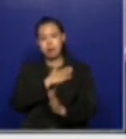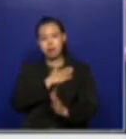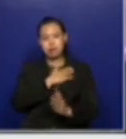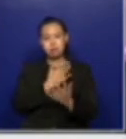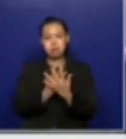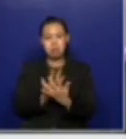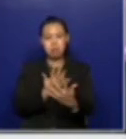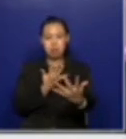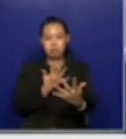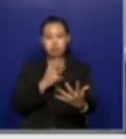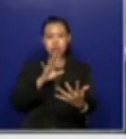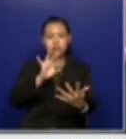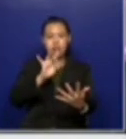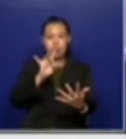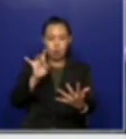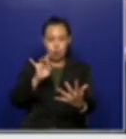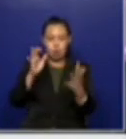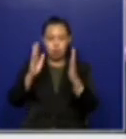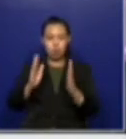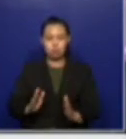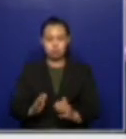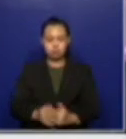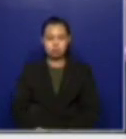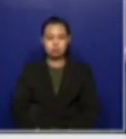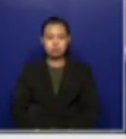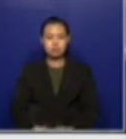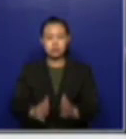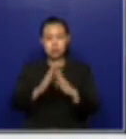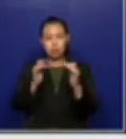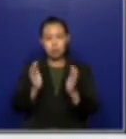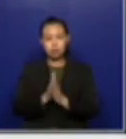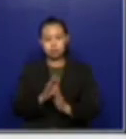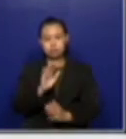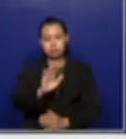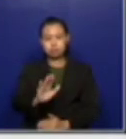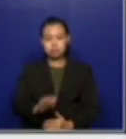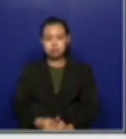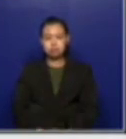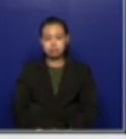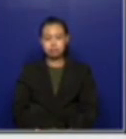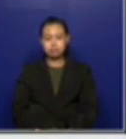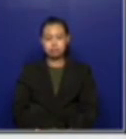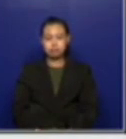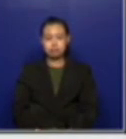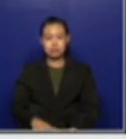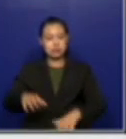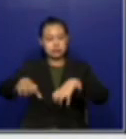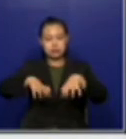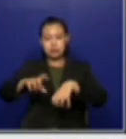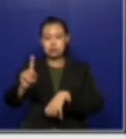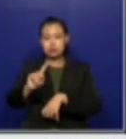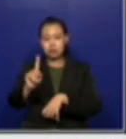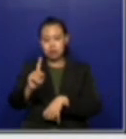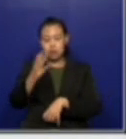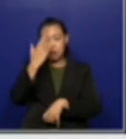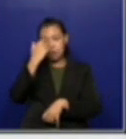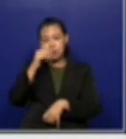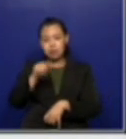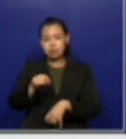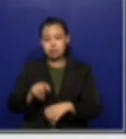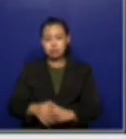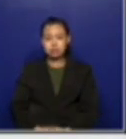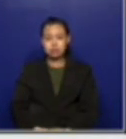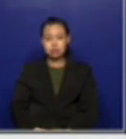ที่สกลนครวัดพระธาตุเชิงชุมโดยเงื่อนไขที่จัดก็เพราะว่าพระพวกนี้ถูก